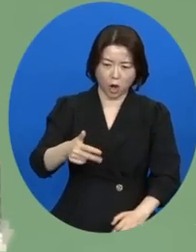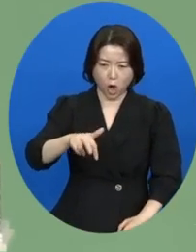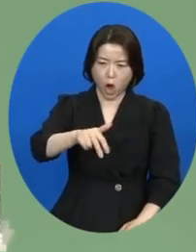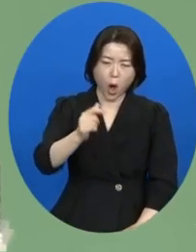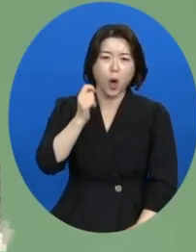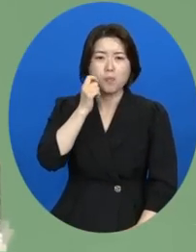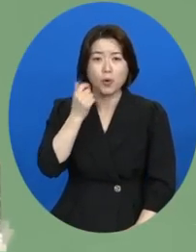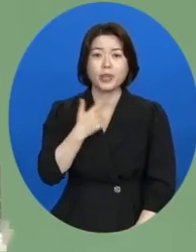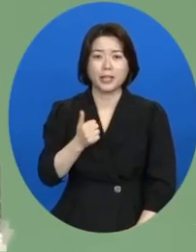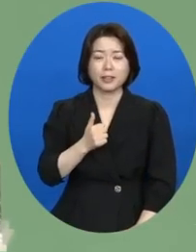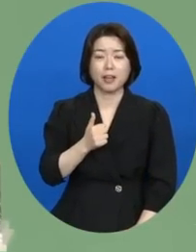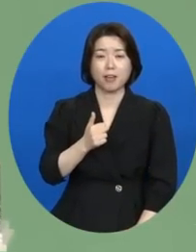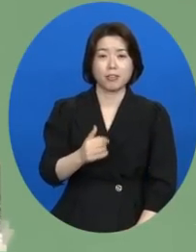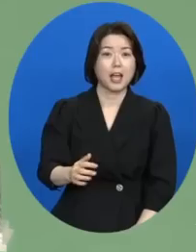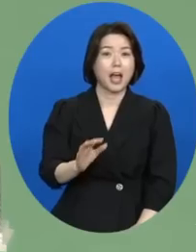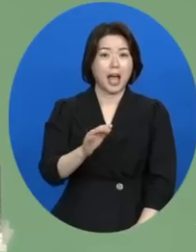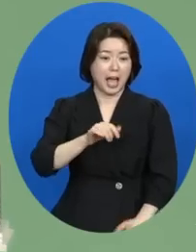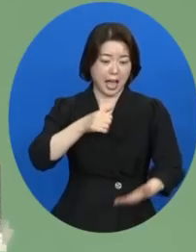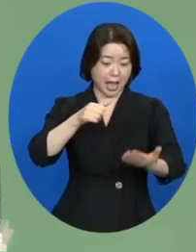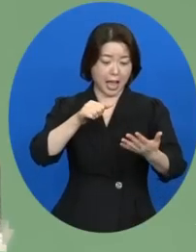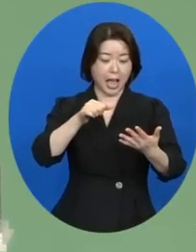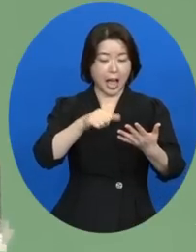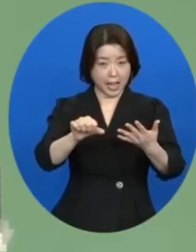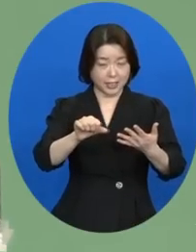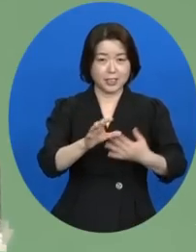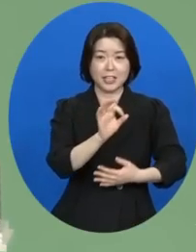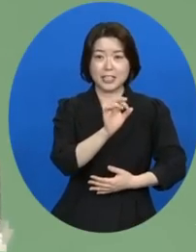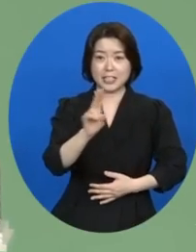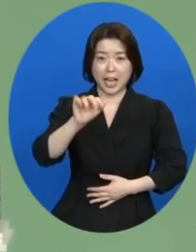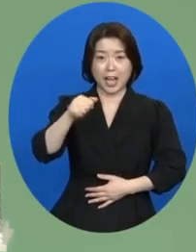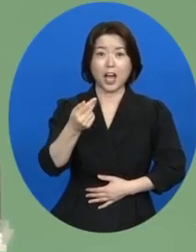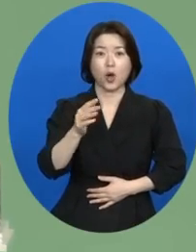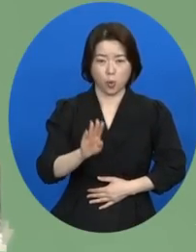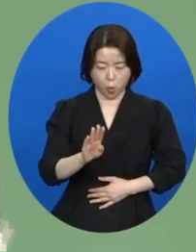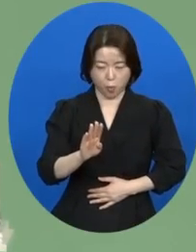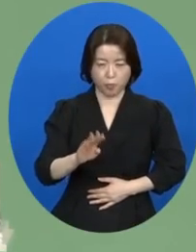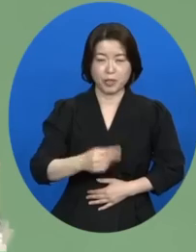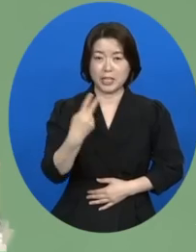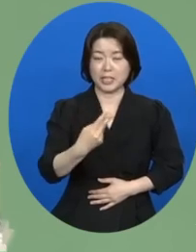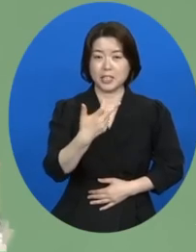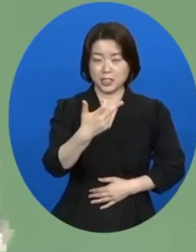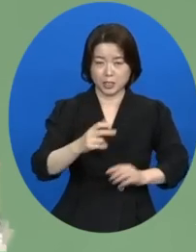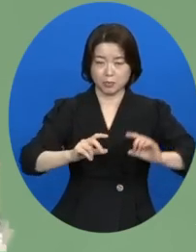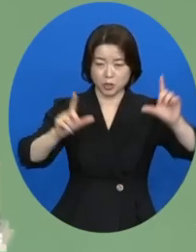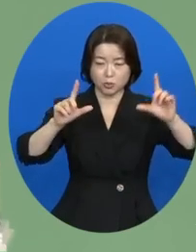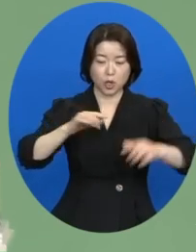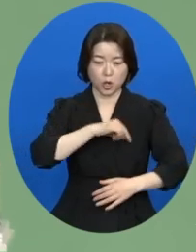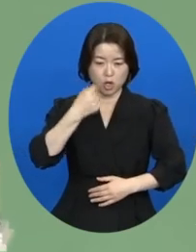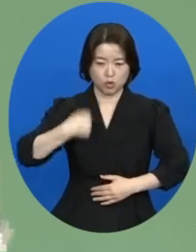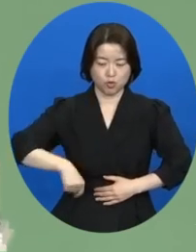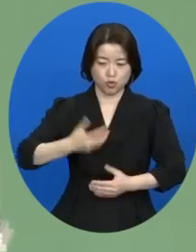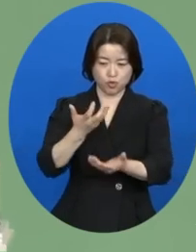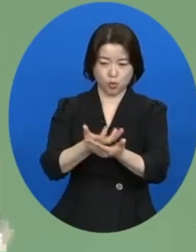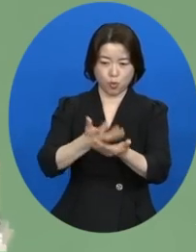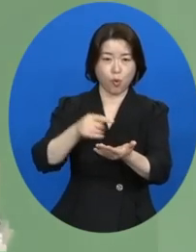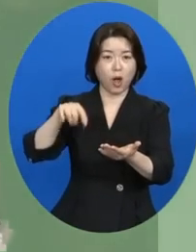못했던 야고비를 2017년 중국고아원에서 입양하게